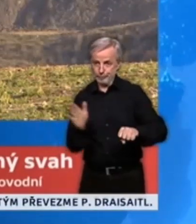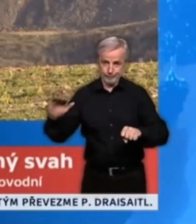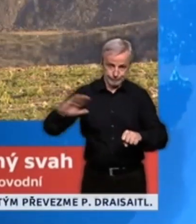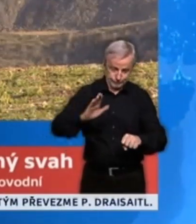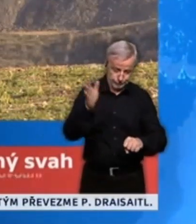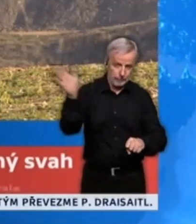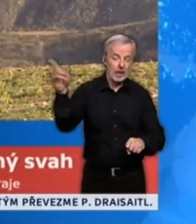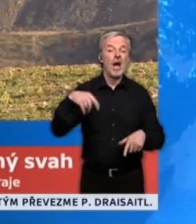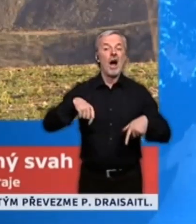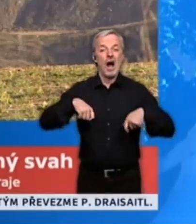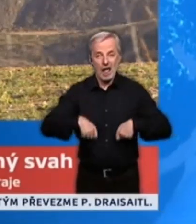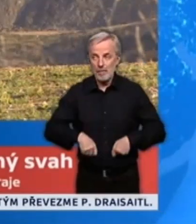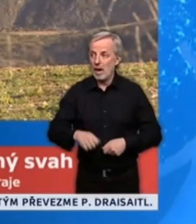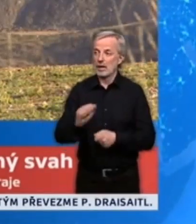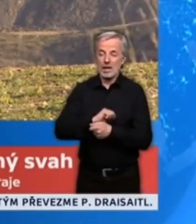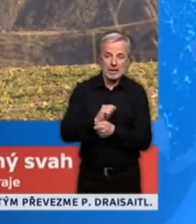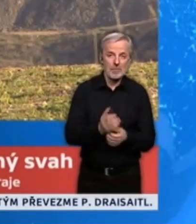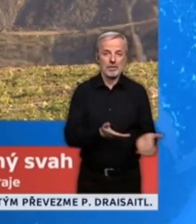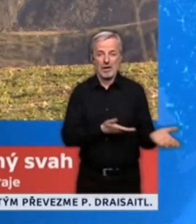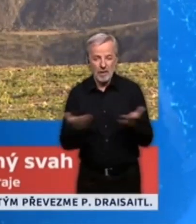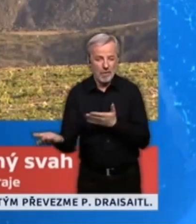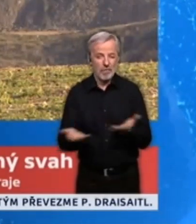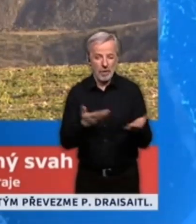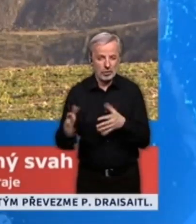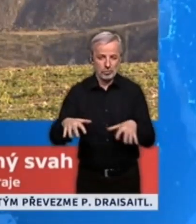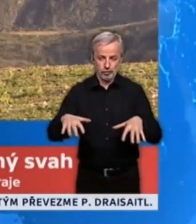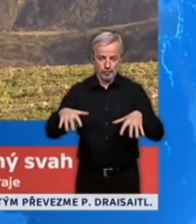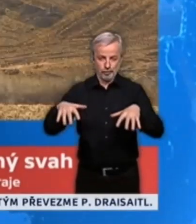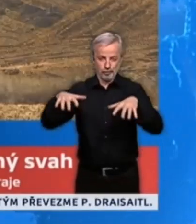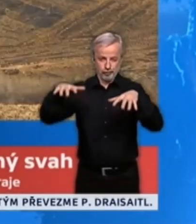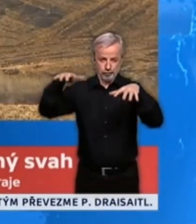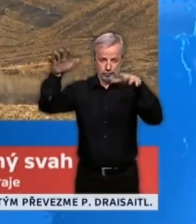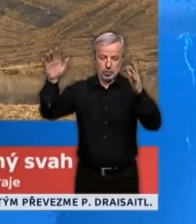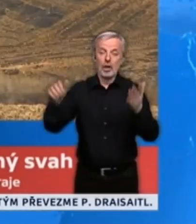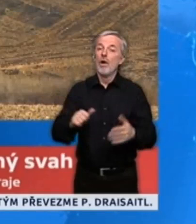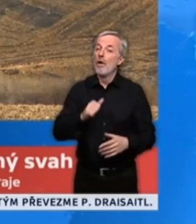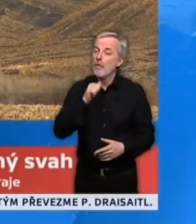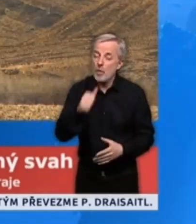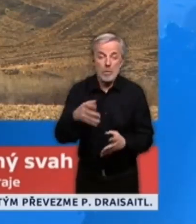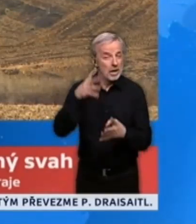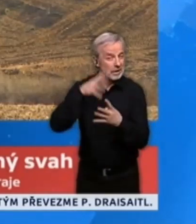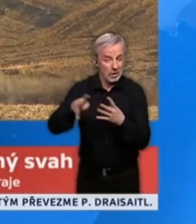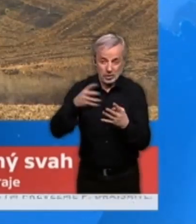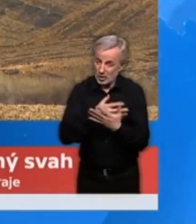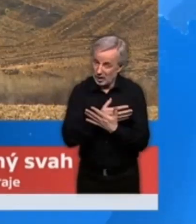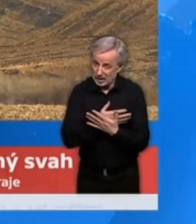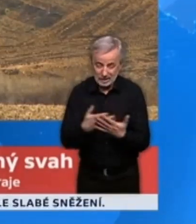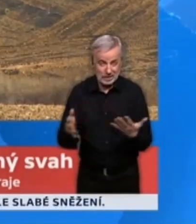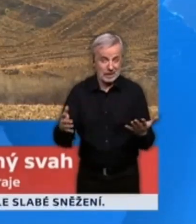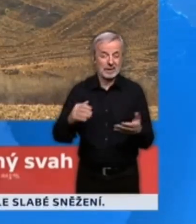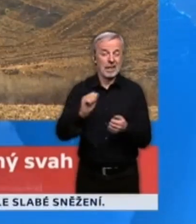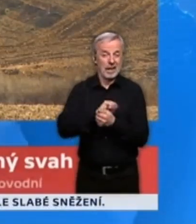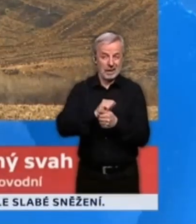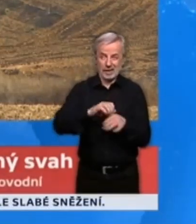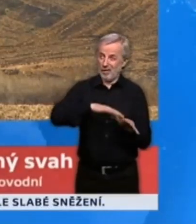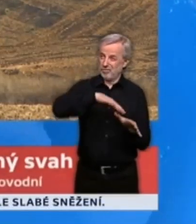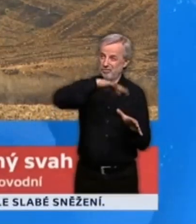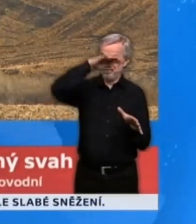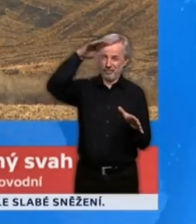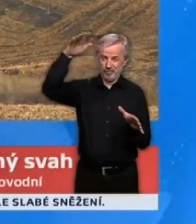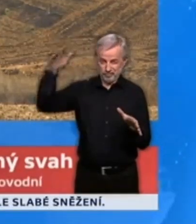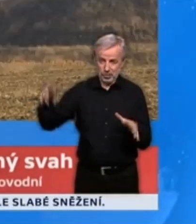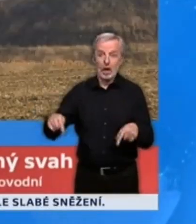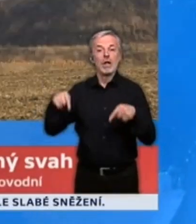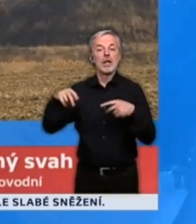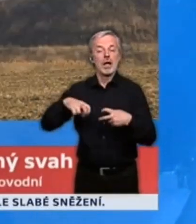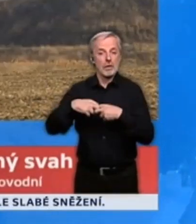začal navážet zeminu, no a taky stavební suď. Naváží tam nekontrolovaně ta zemina už je i na cizích pozemcích. a samozřejmě největší problém